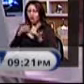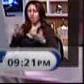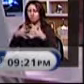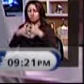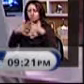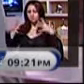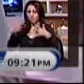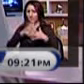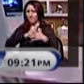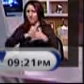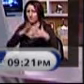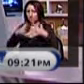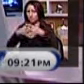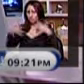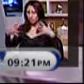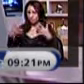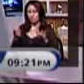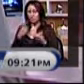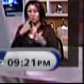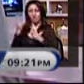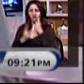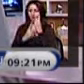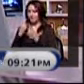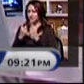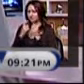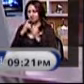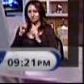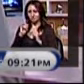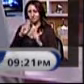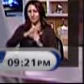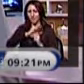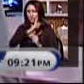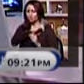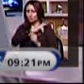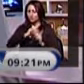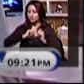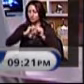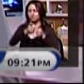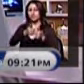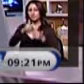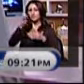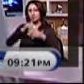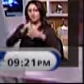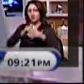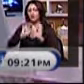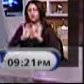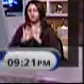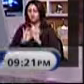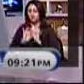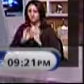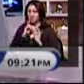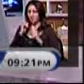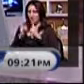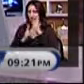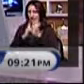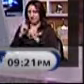ليست من التمزق، انا في تقديري مخاوف جماعه الاخوان المسلمين من تصويت العسكريين هو ان انت عندك